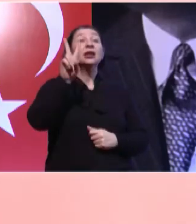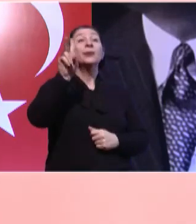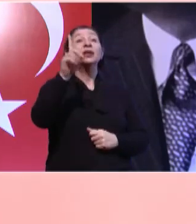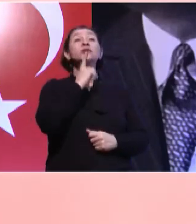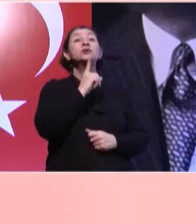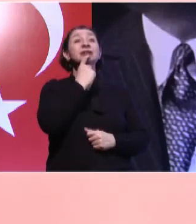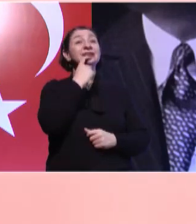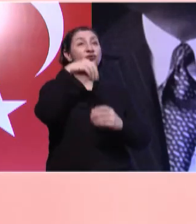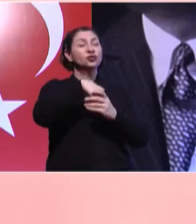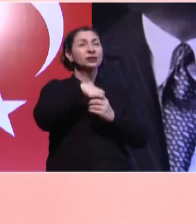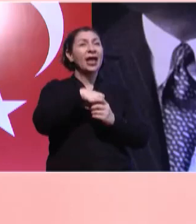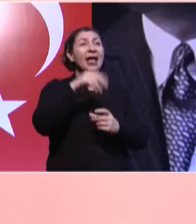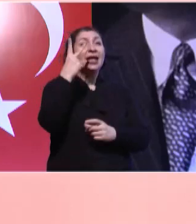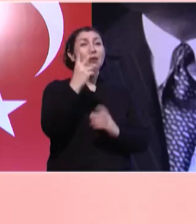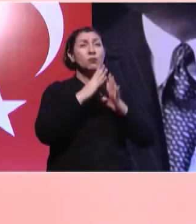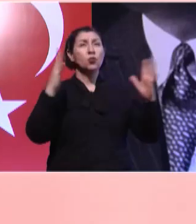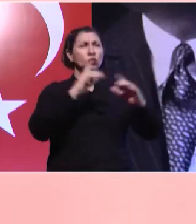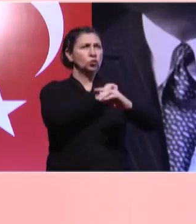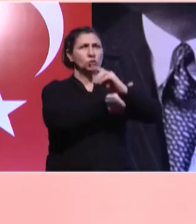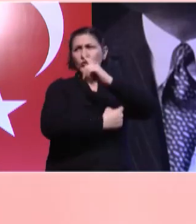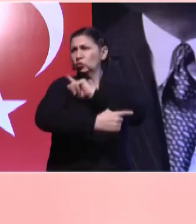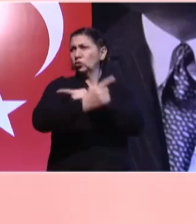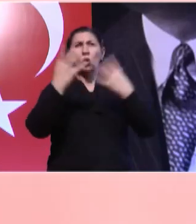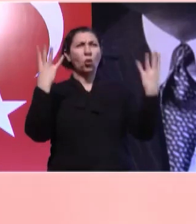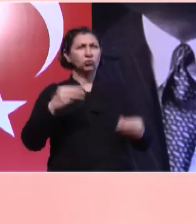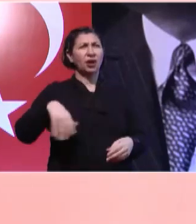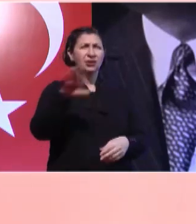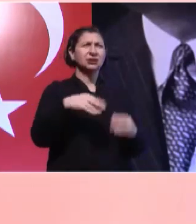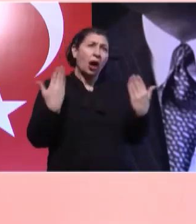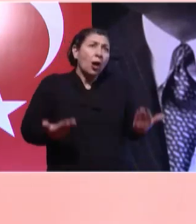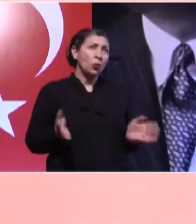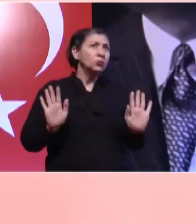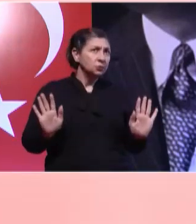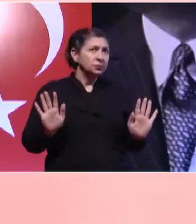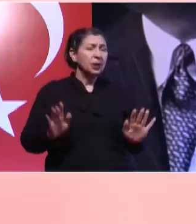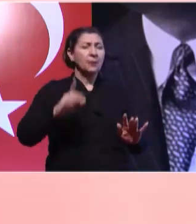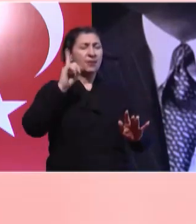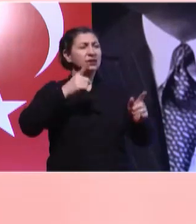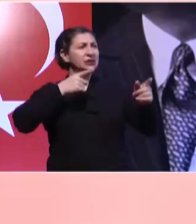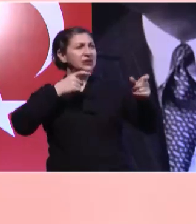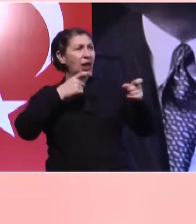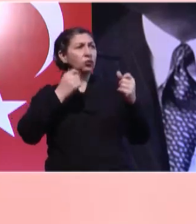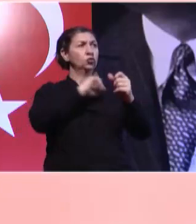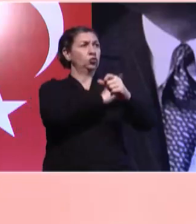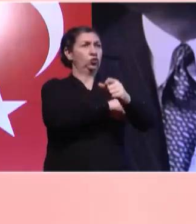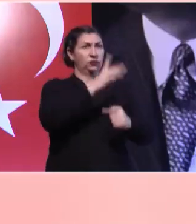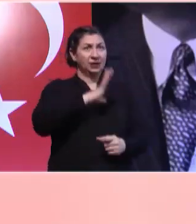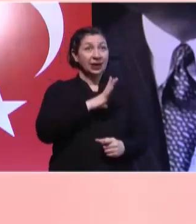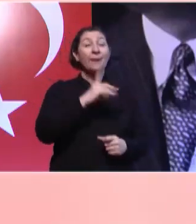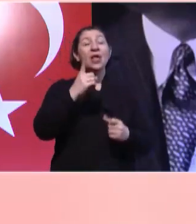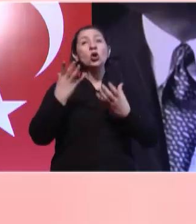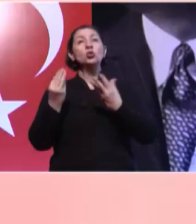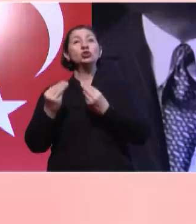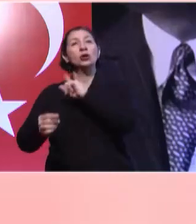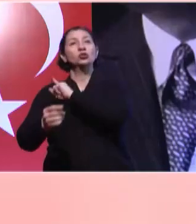21. yüzyılda iki büyük güç olduğunu artık herkes kabul ediyor. Bir silahlı gücünüz vardır, bir de